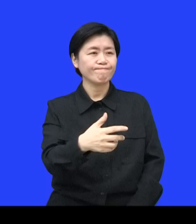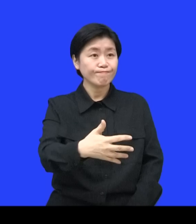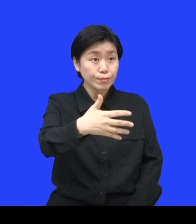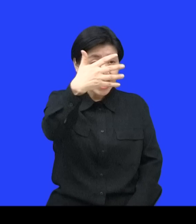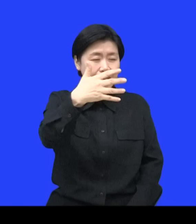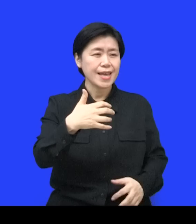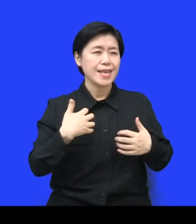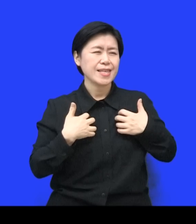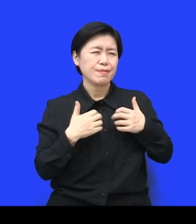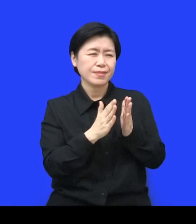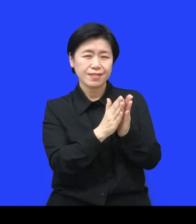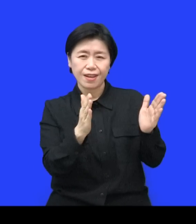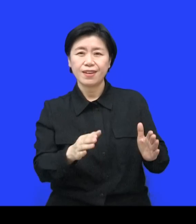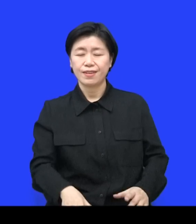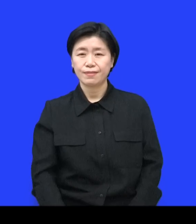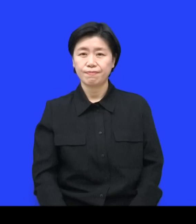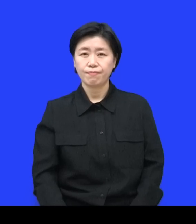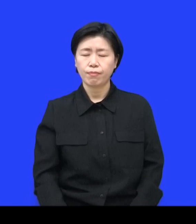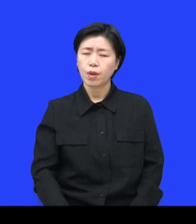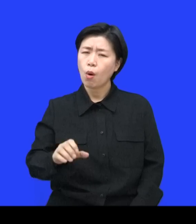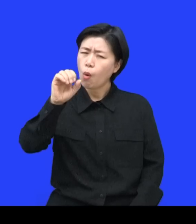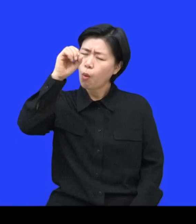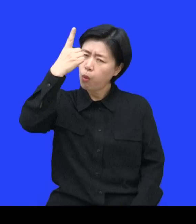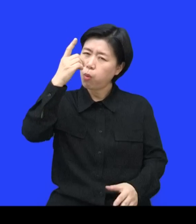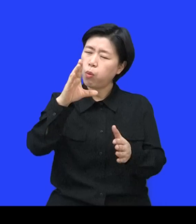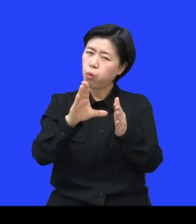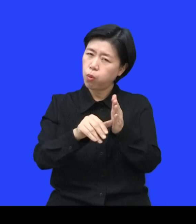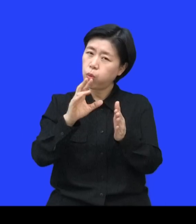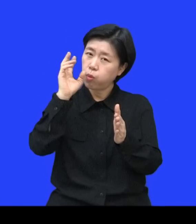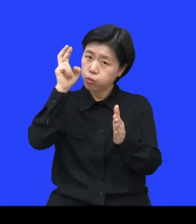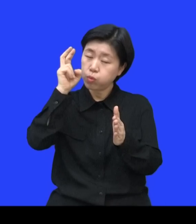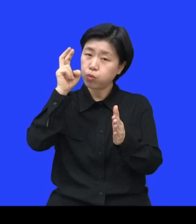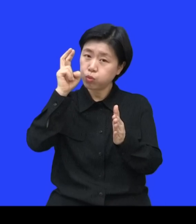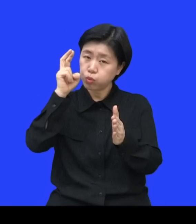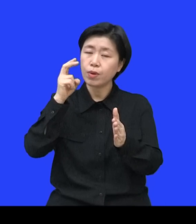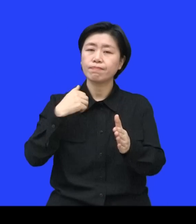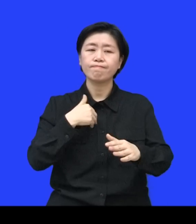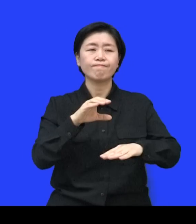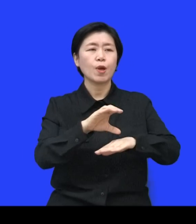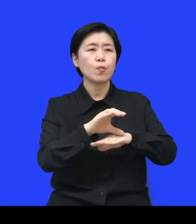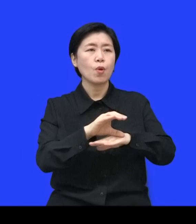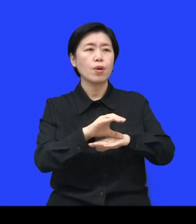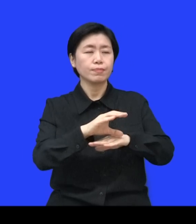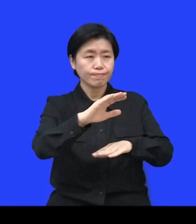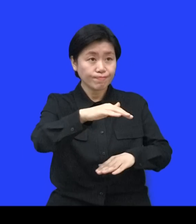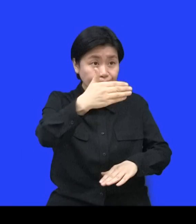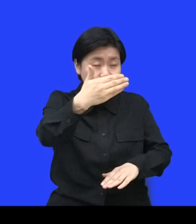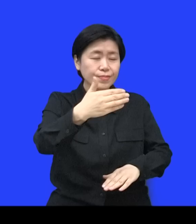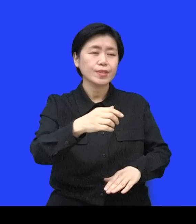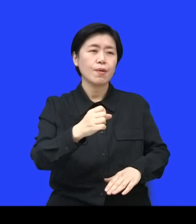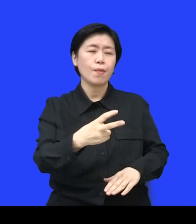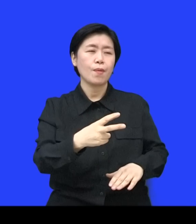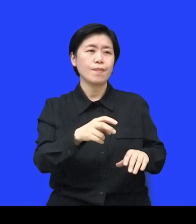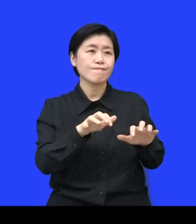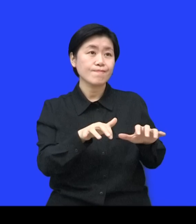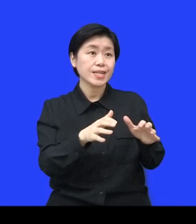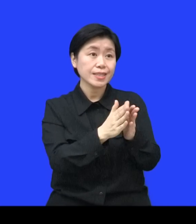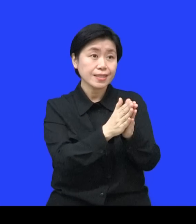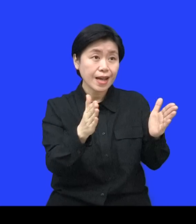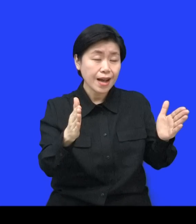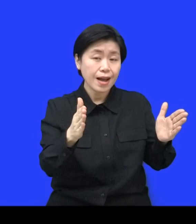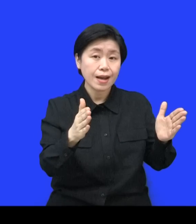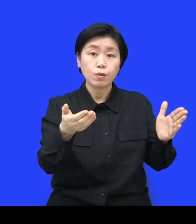그때 나는 안 끊어지는 사람이야 하고서 컴퓨터에 딱 앉아서 게임 플레이를 딱 시작을 했어요. 네.